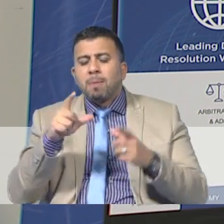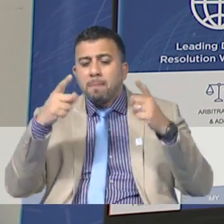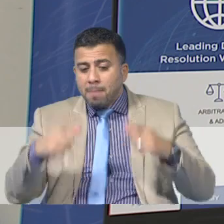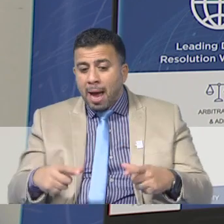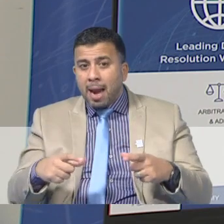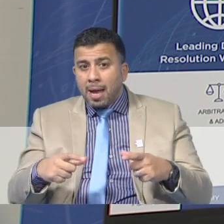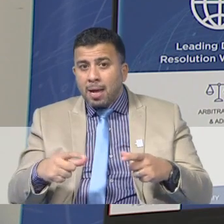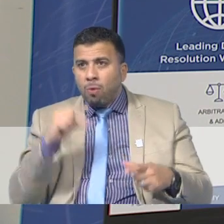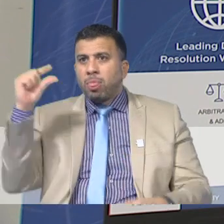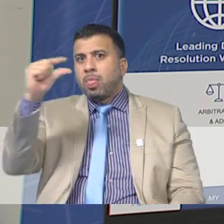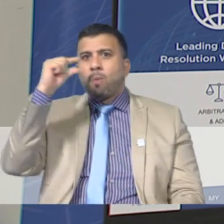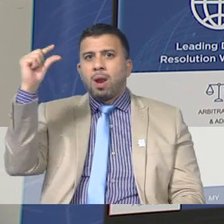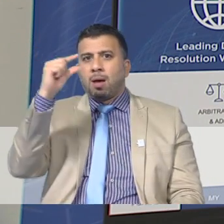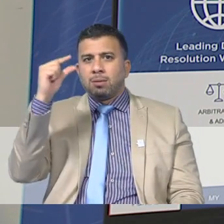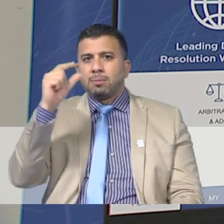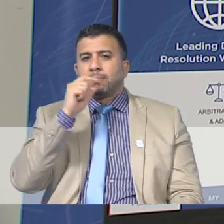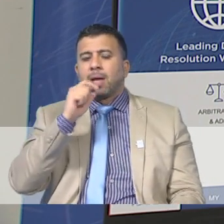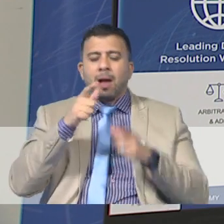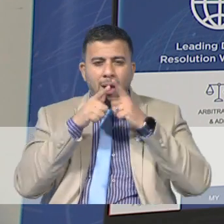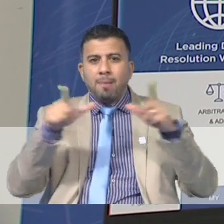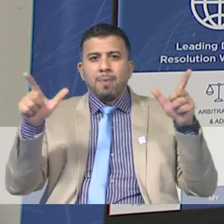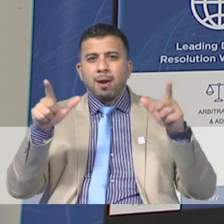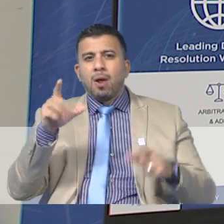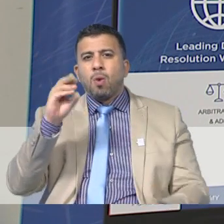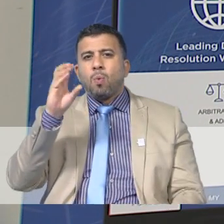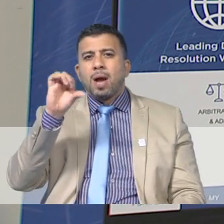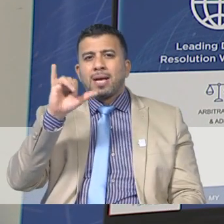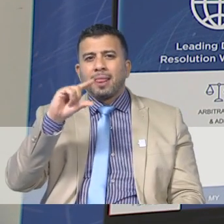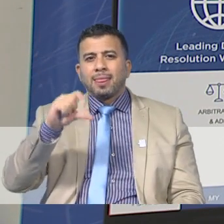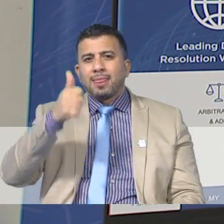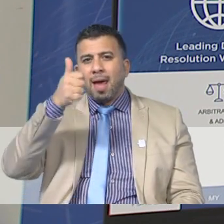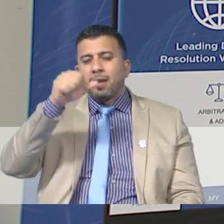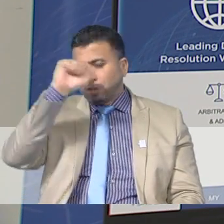محلياً ودولياً. لإخبار الدار هويدا الشرقي الشارقة.